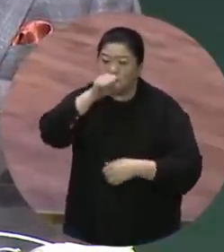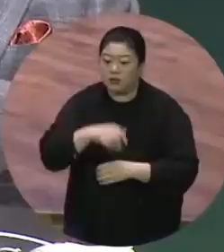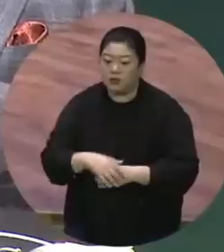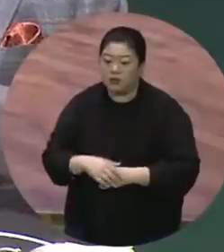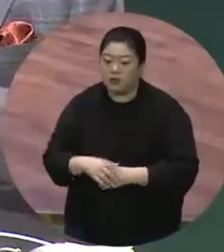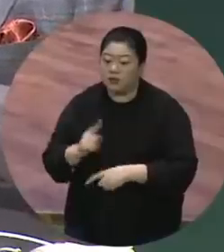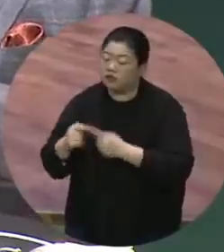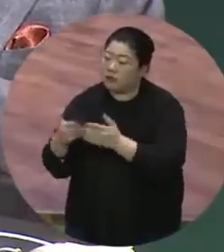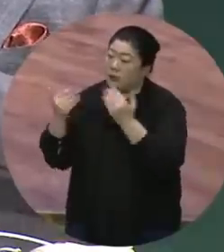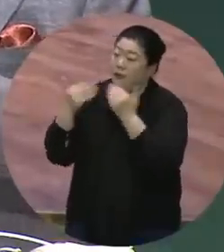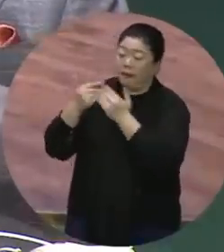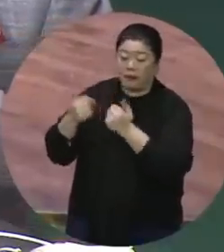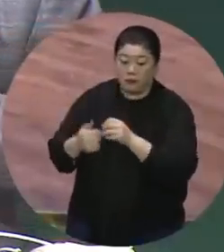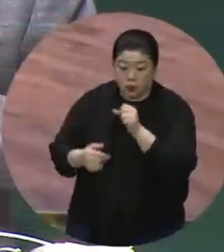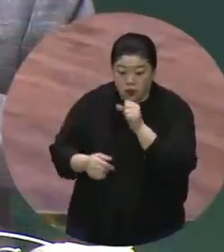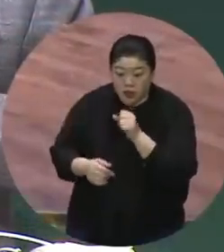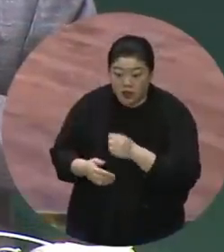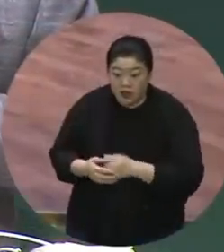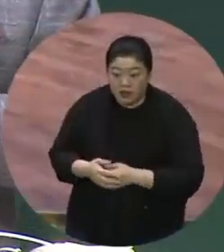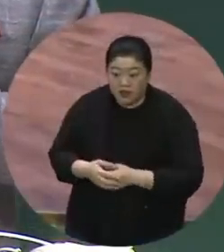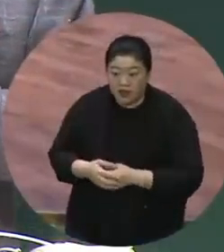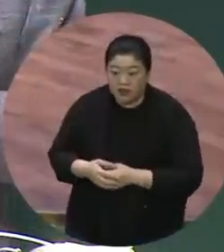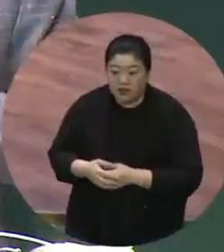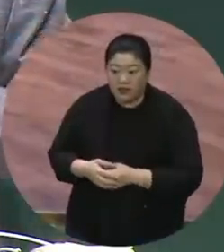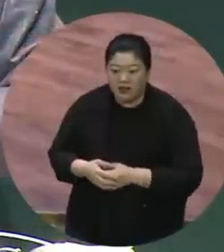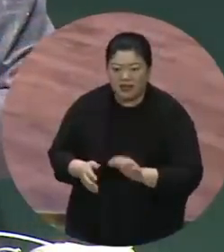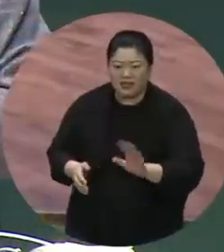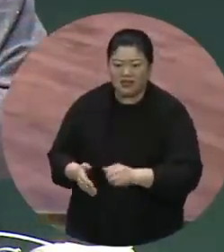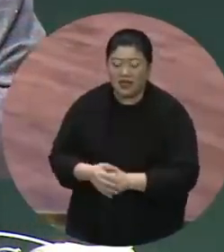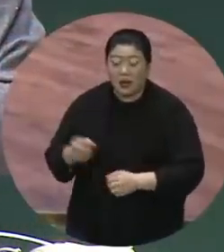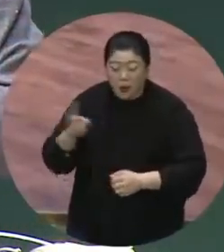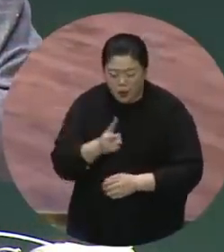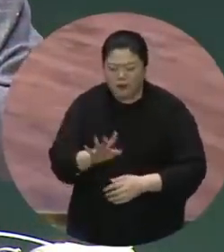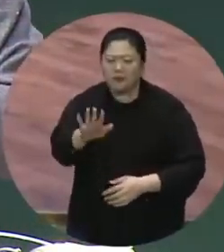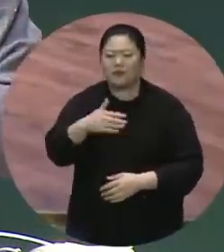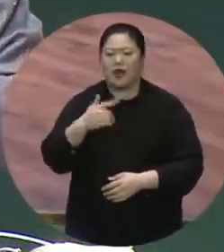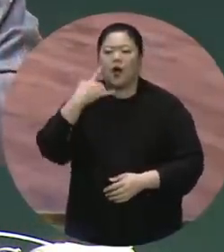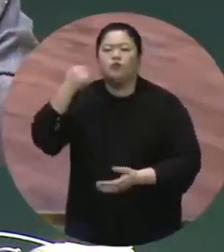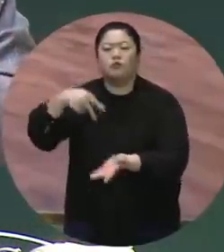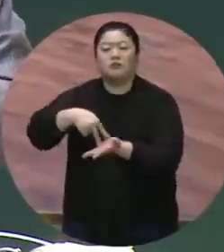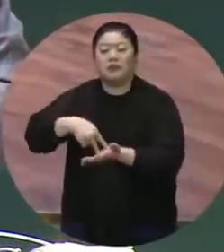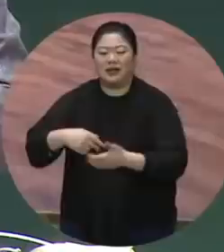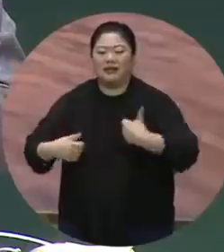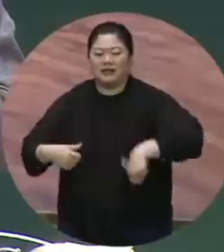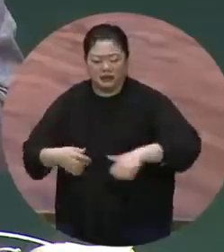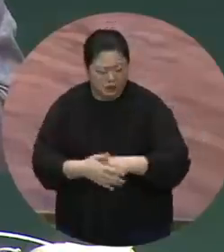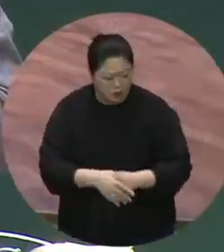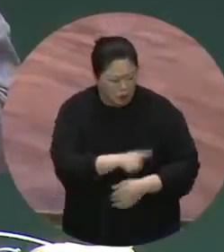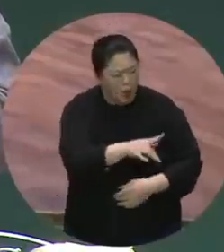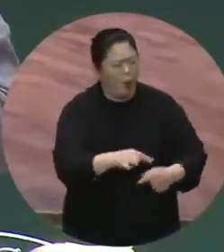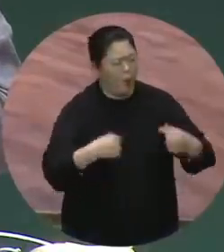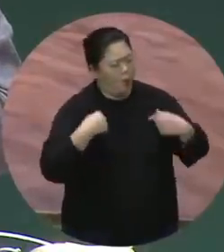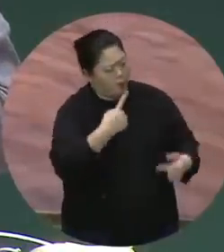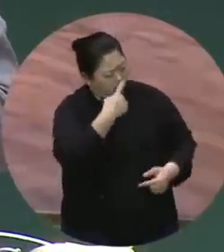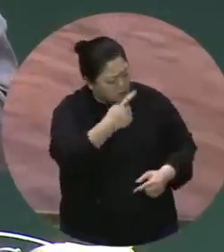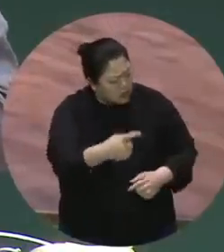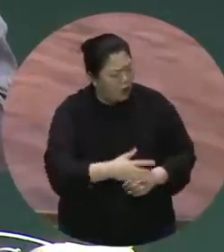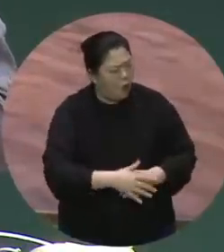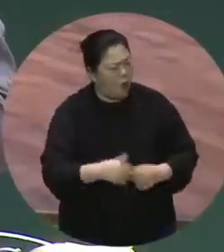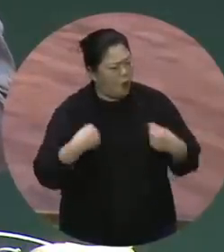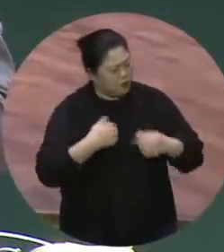마찬가지. 자녀들에게도 칭찬하세요. 야, 너 오늘 멋있네. 야, 너 옷 잘 입다. 네 감각